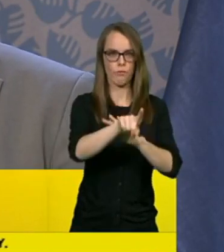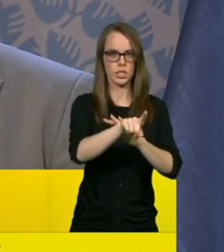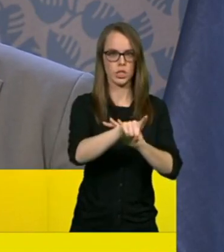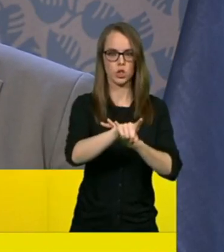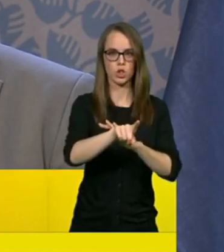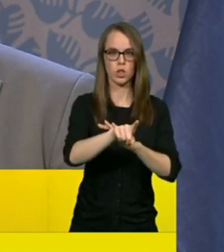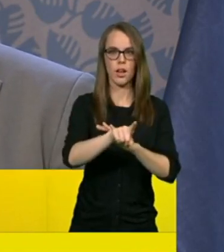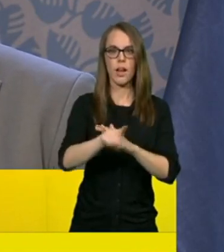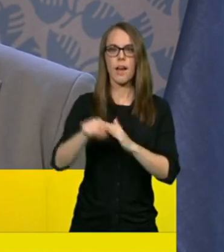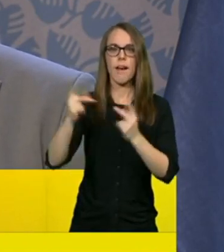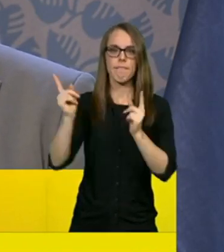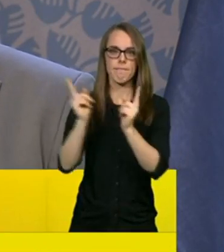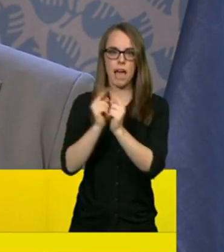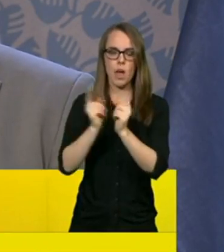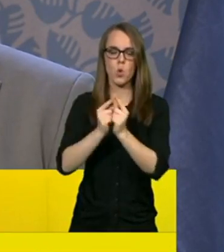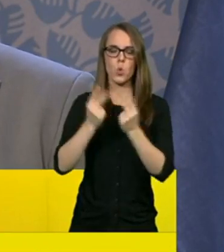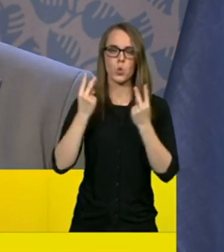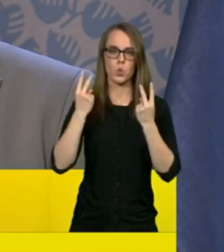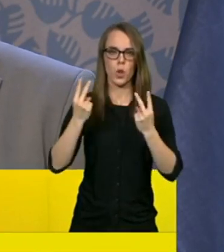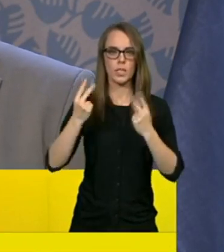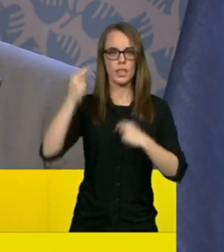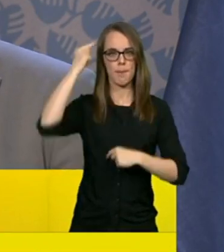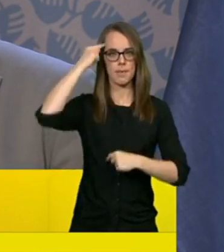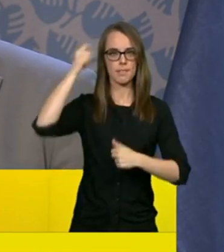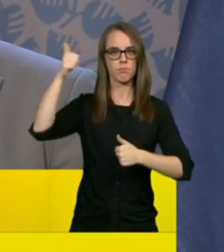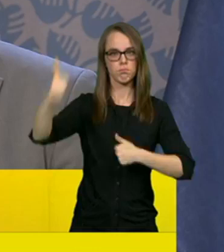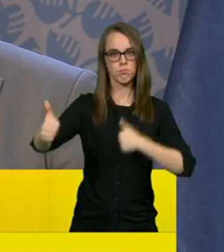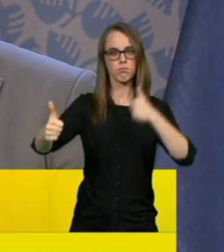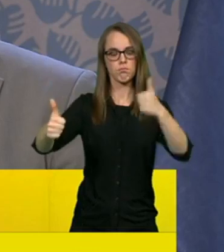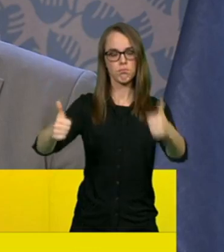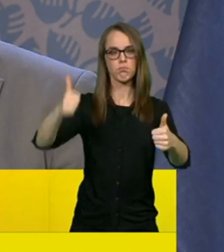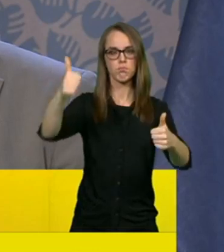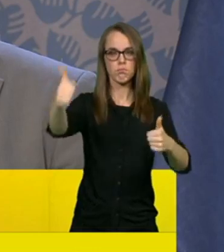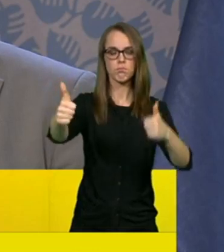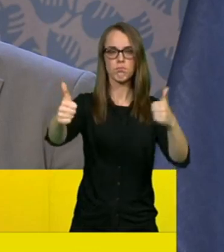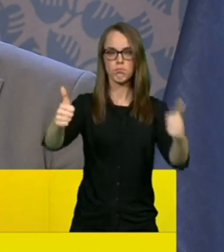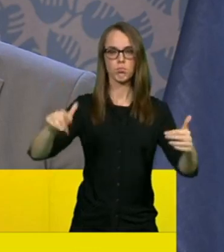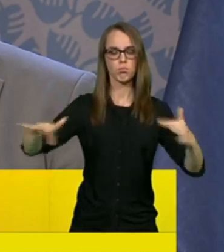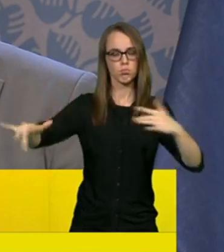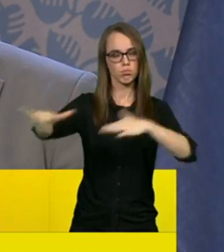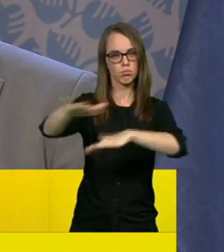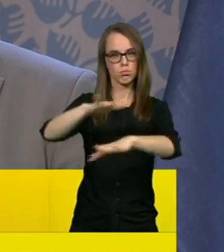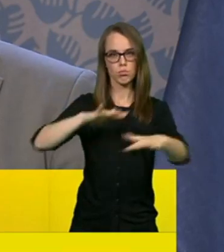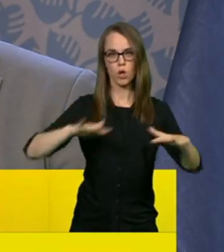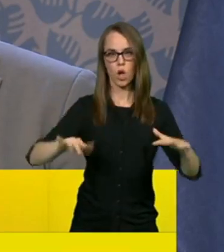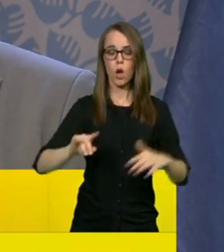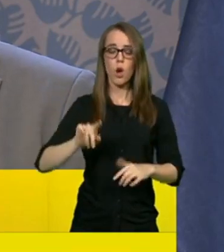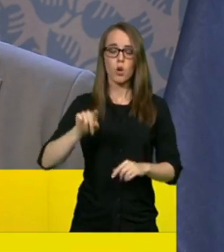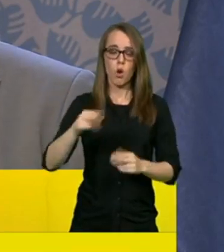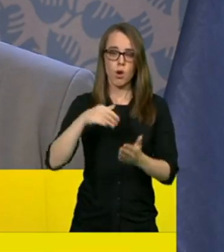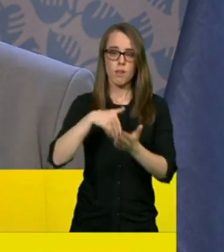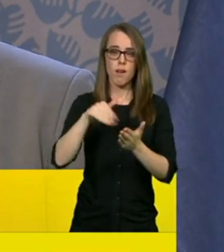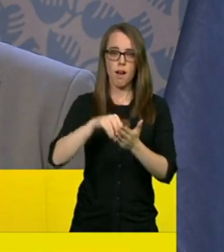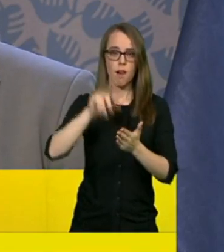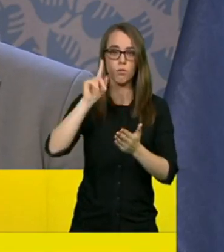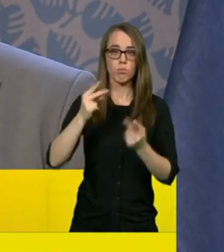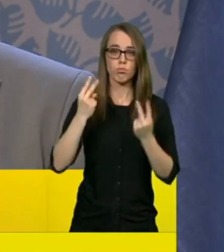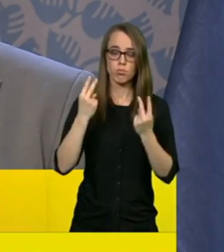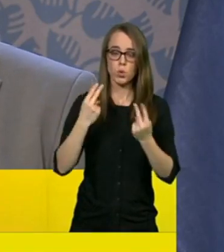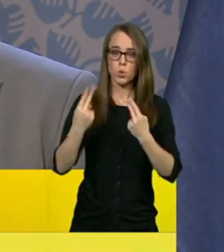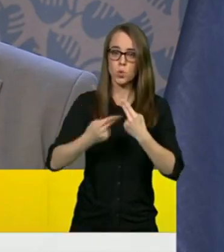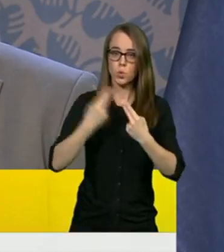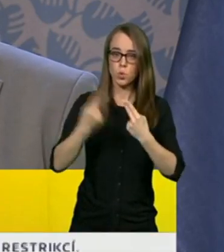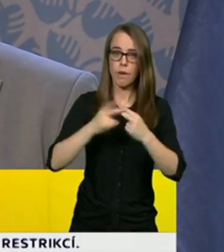podstatě nebyli tak blízko, abychom se nakazili virem, který se šířit může. A to riziko s tím, jak